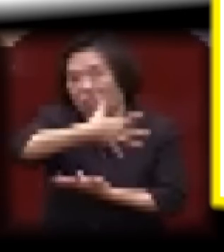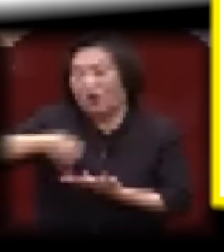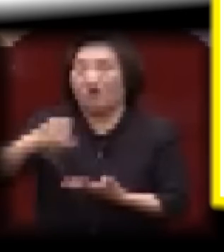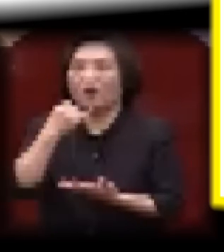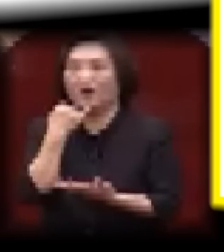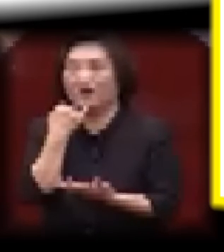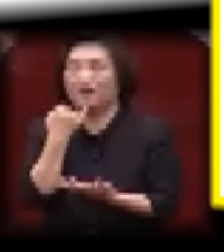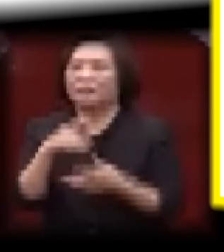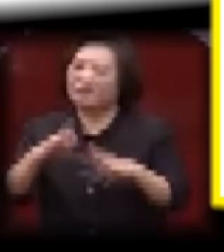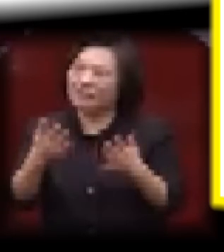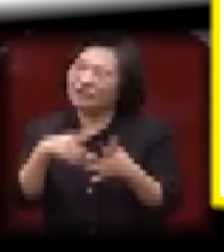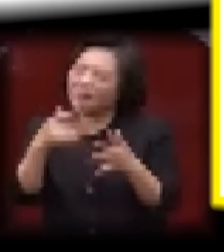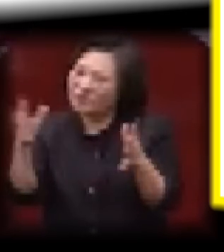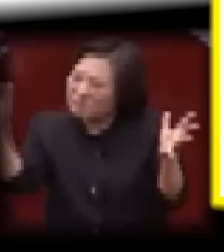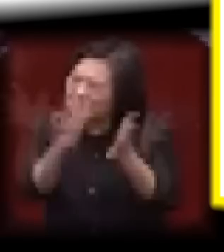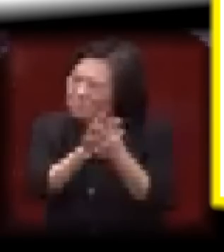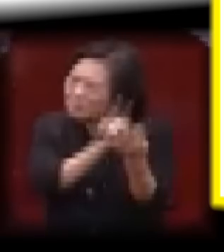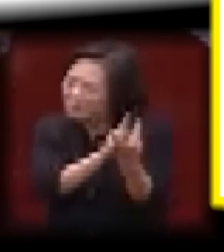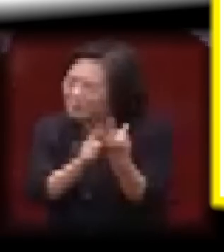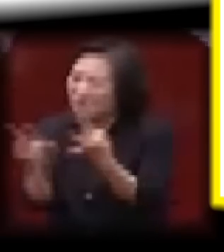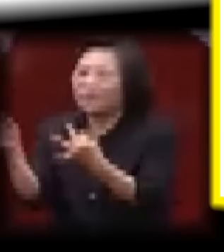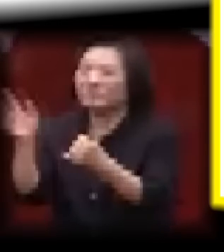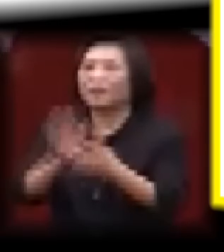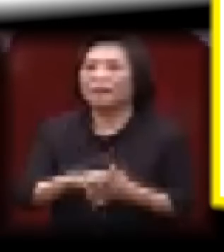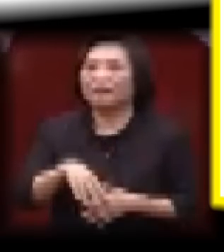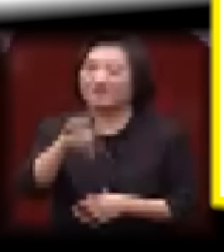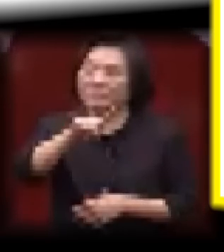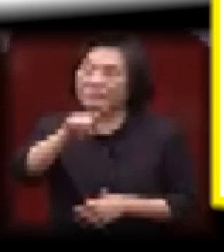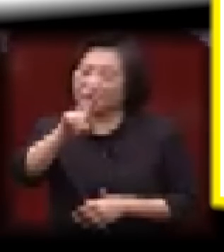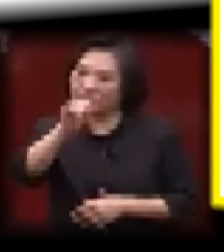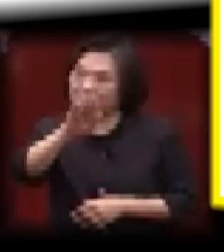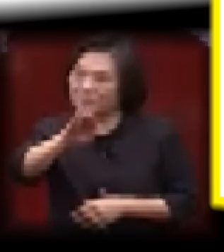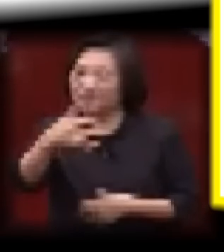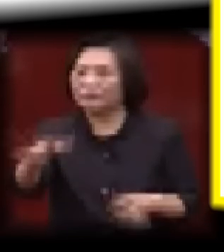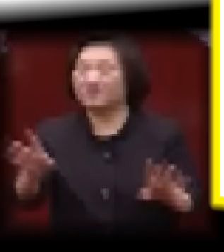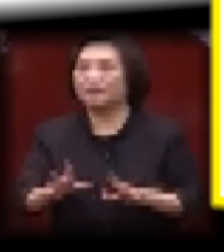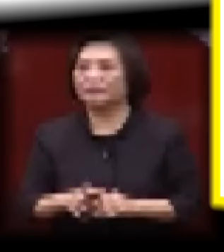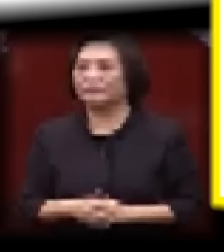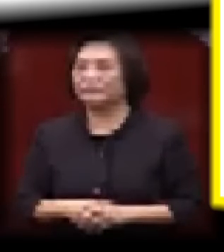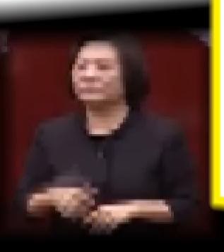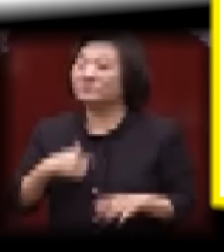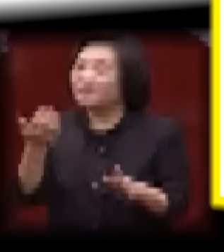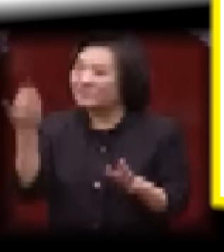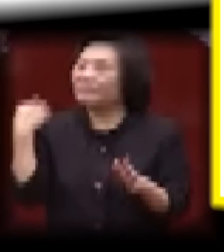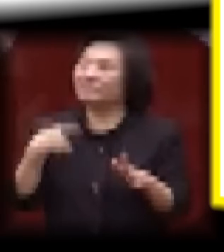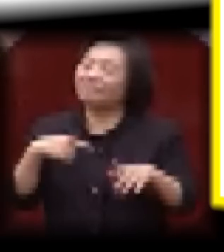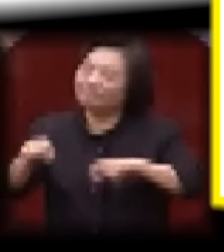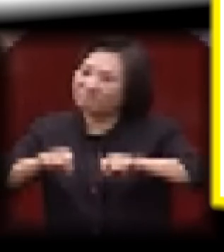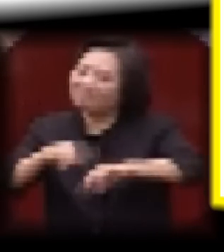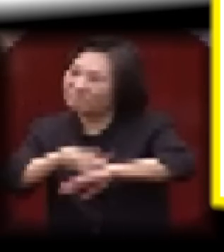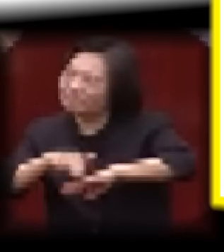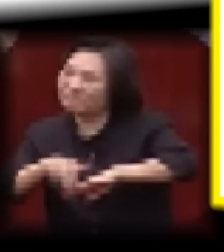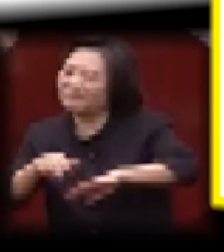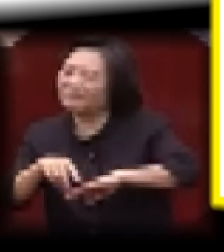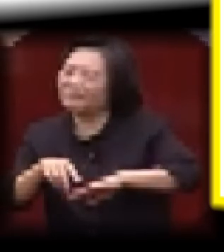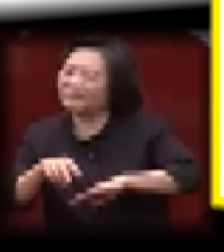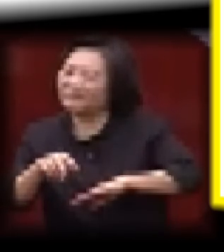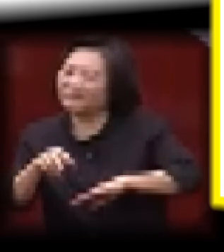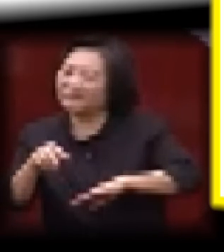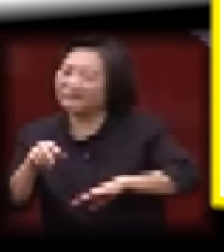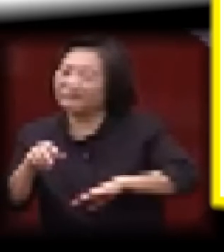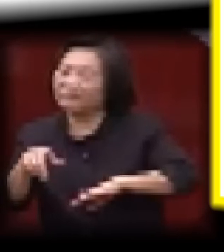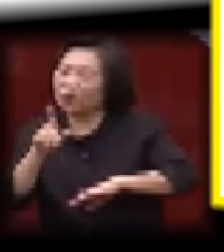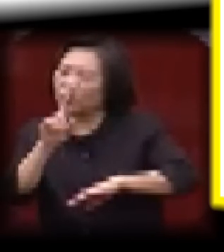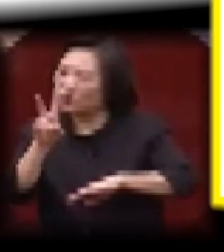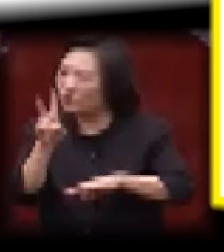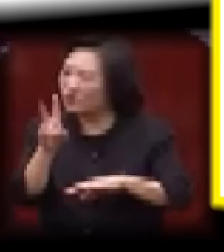19000户。那这个很清楚跟我们一开始原定的设计说什么8年5万户是不合的。OK， 那我们实际上有在